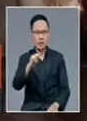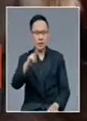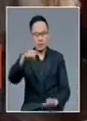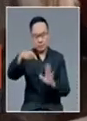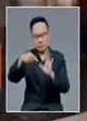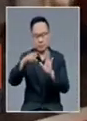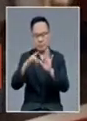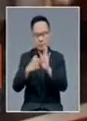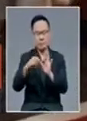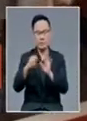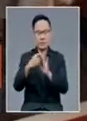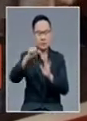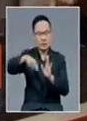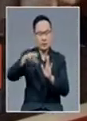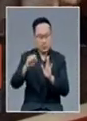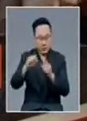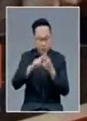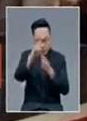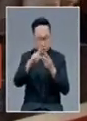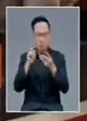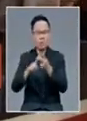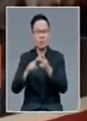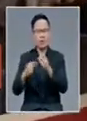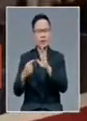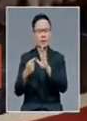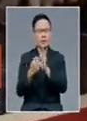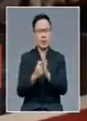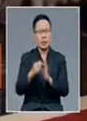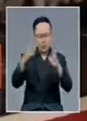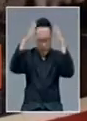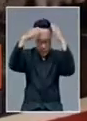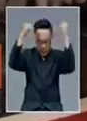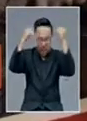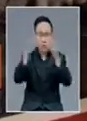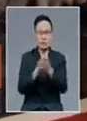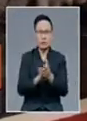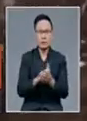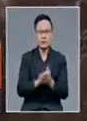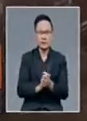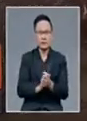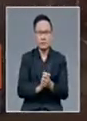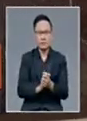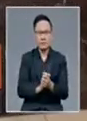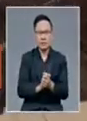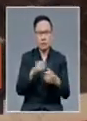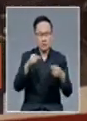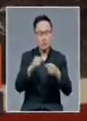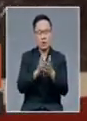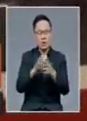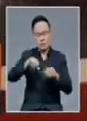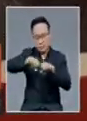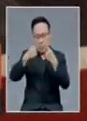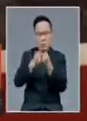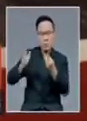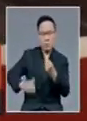ดีน2สายพันธุ์นี้เพิ่งได้รับการขึ้นทะเบียนจากสมาคมสุนัขอเมริกันครับหรือว่า AKC เมื่อวันพุธที่ผ่านมาน